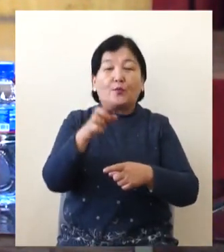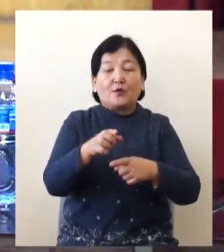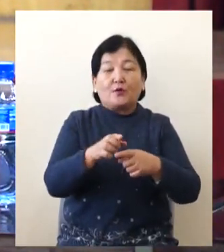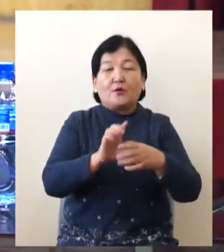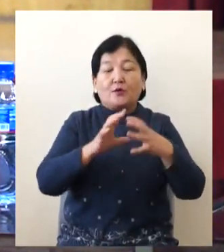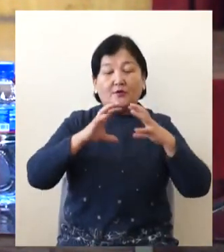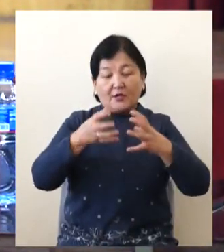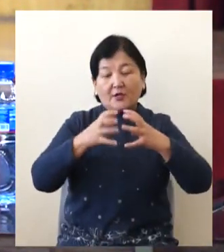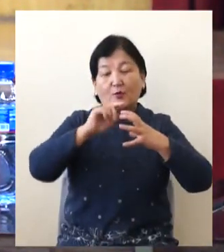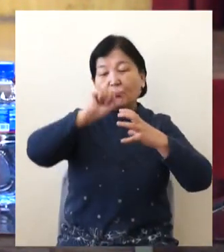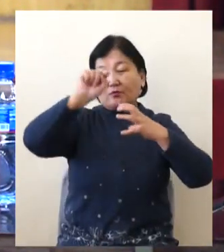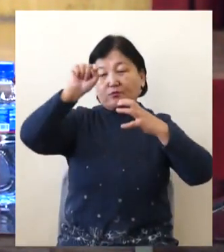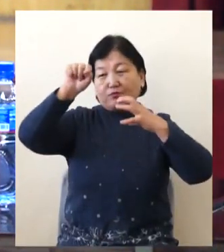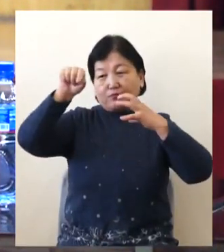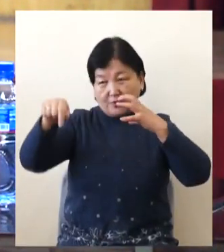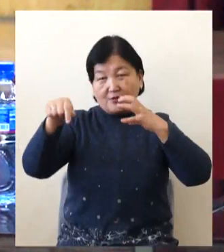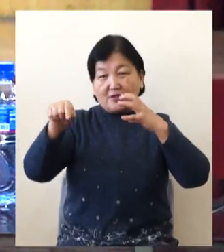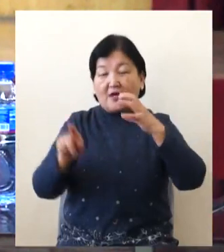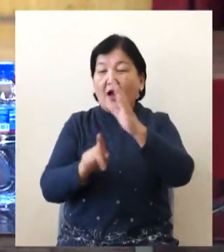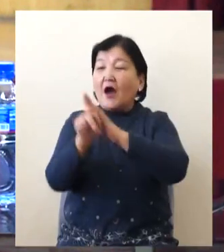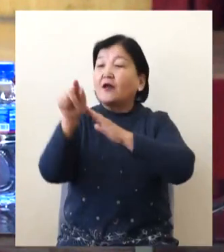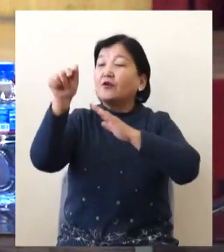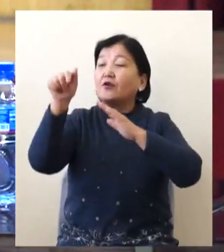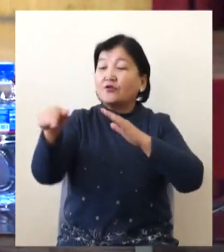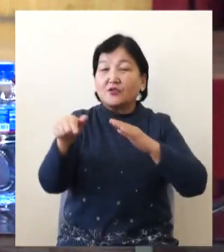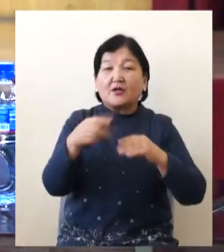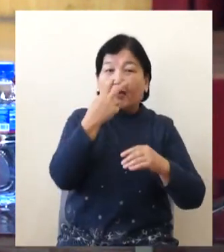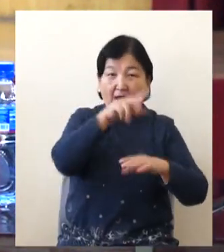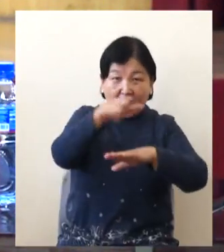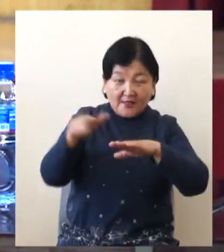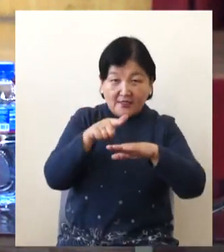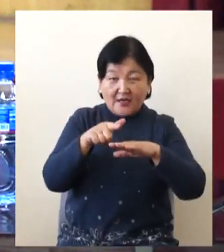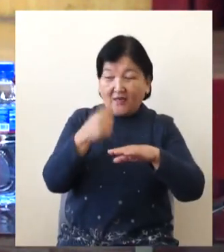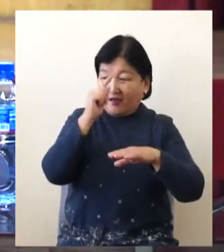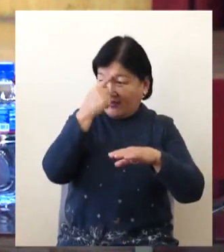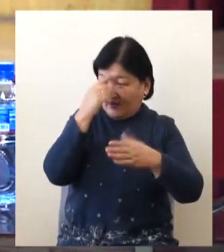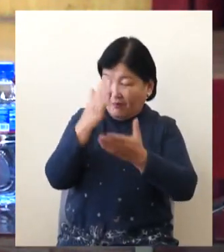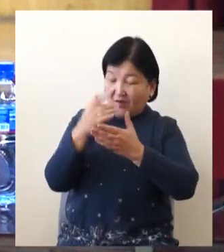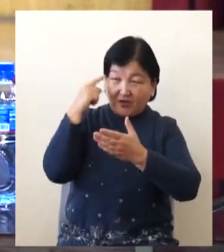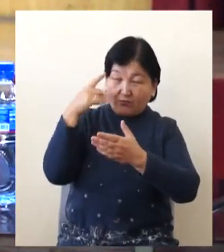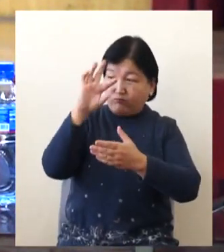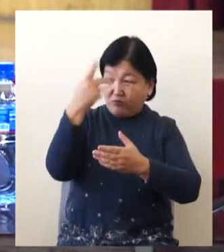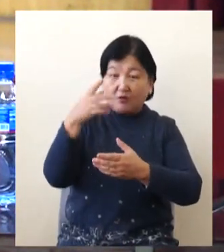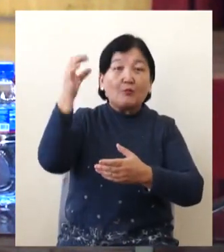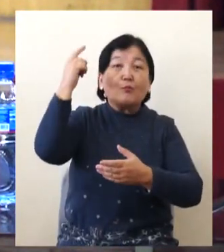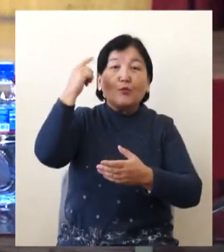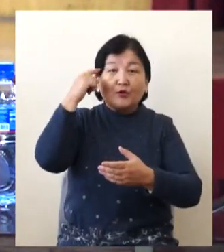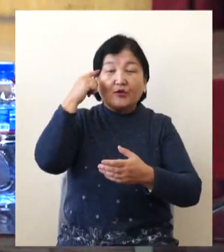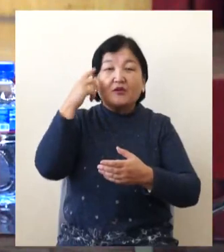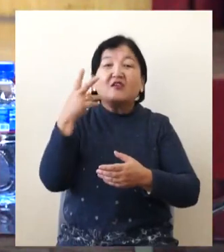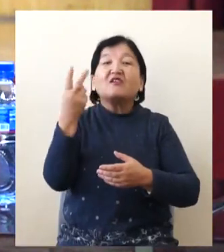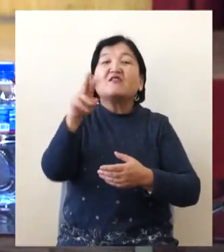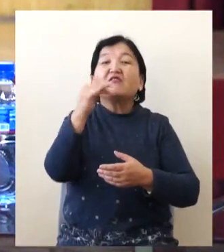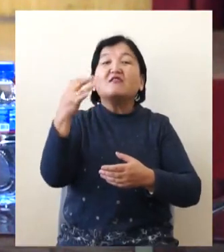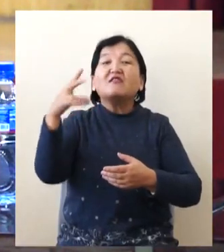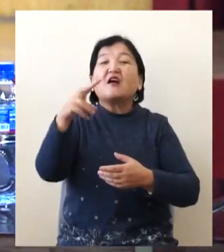нэрлэв. Тэгээд тэндээ таарсан хүмүүсийг индианчууд гэдэг ингээд одоо бидний мэдээд байгаа индианчууд